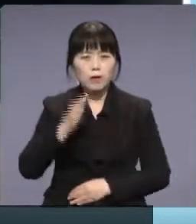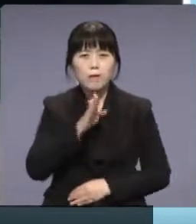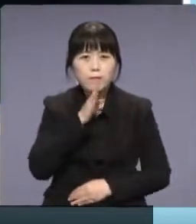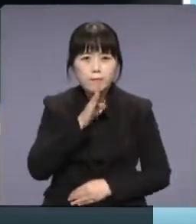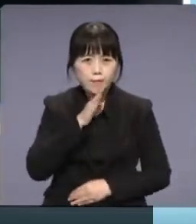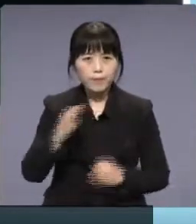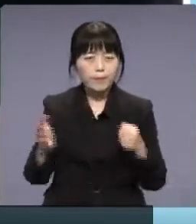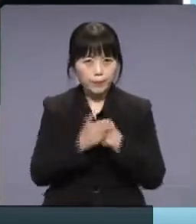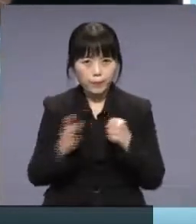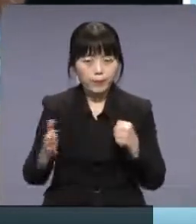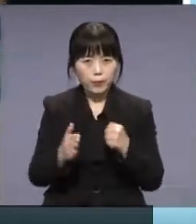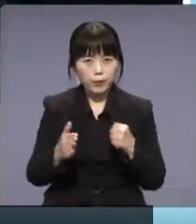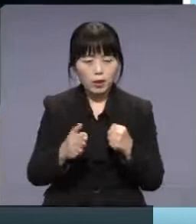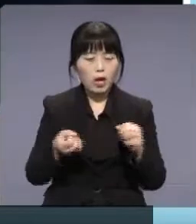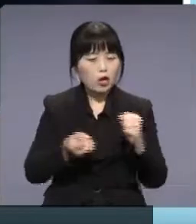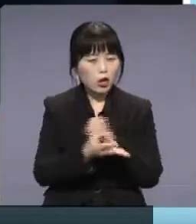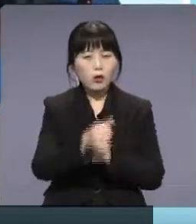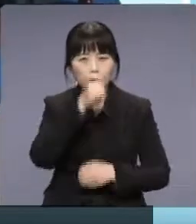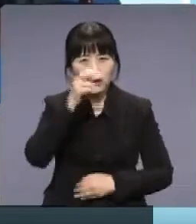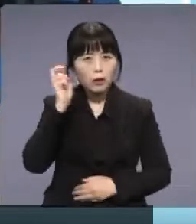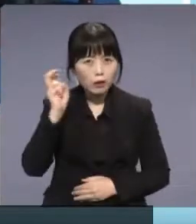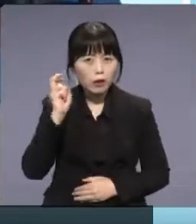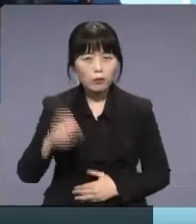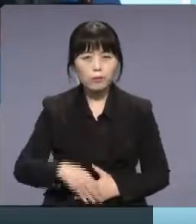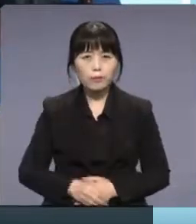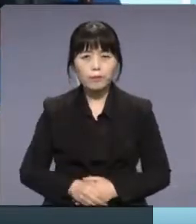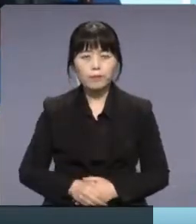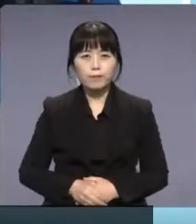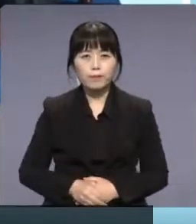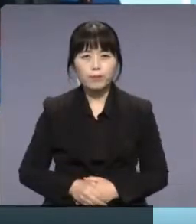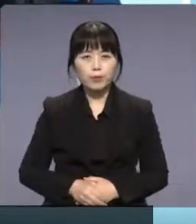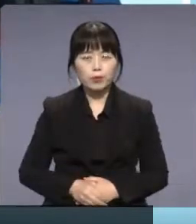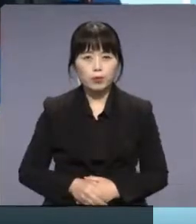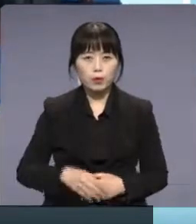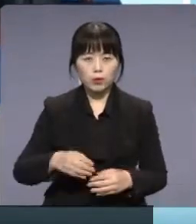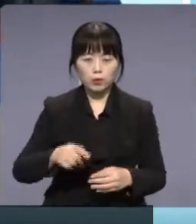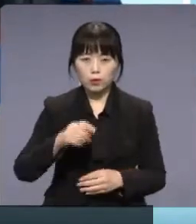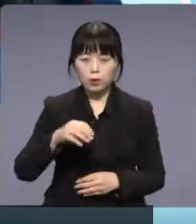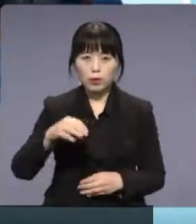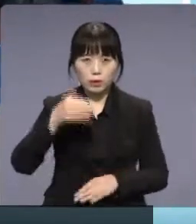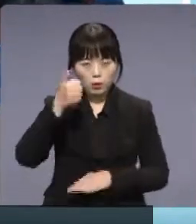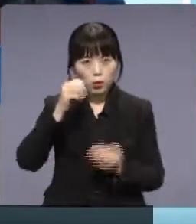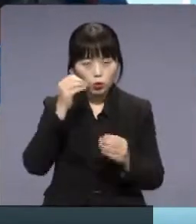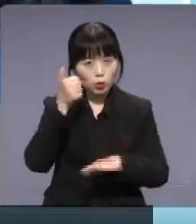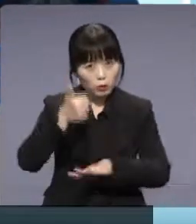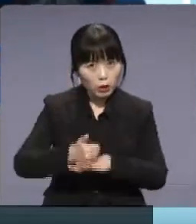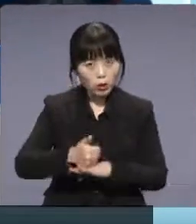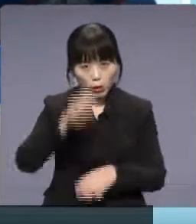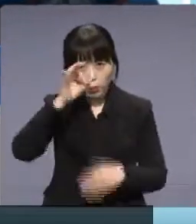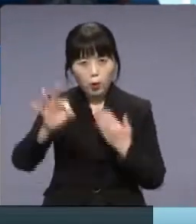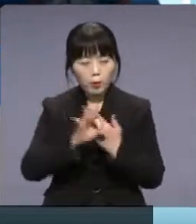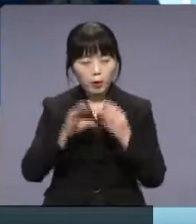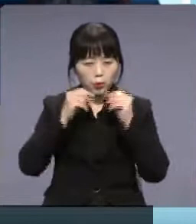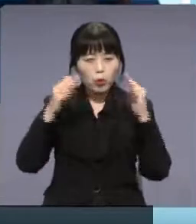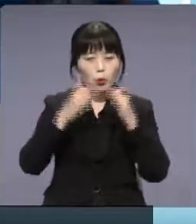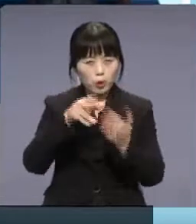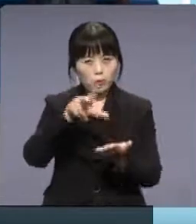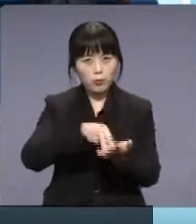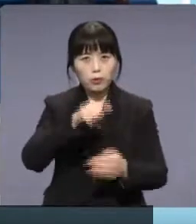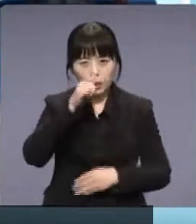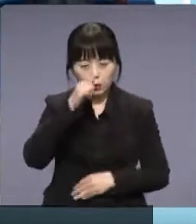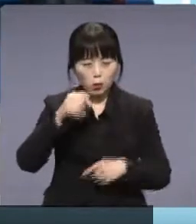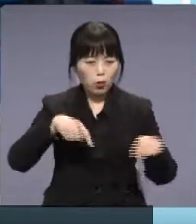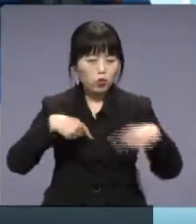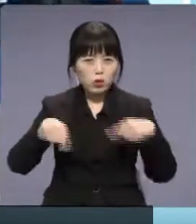들이 사실 영향을 좀 미쳤던 것 같고요. 그 다음에 이제 후반기로 넘어가면서 그 부동산 문제는 계속 있었습니다만 저기